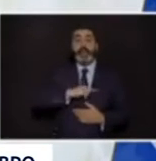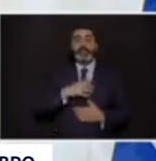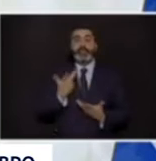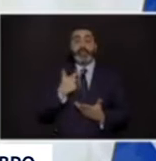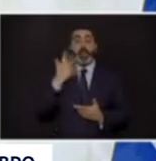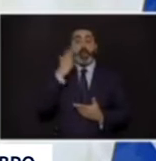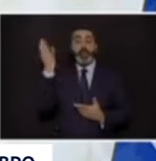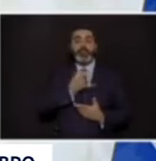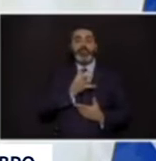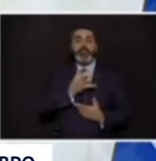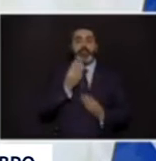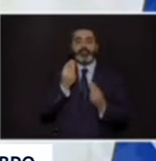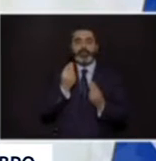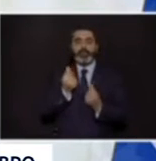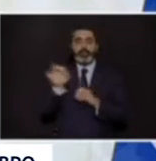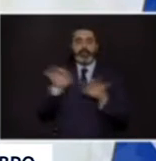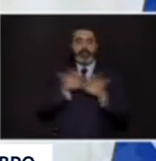τρόπο και να